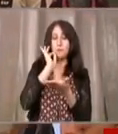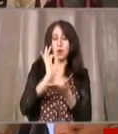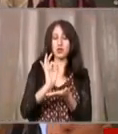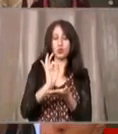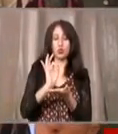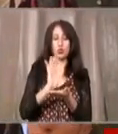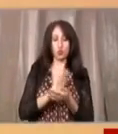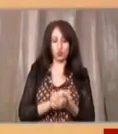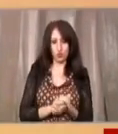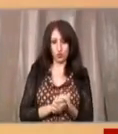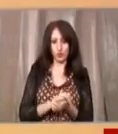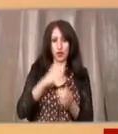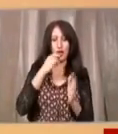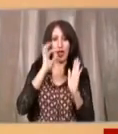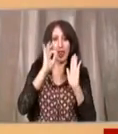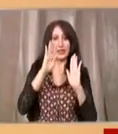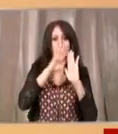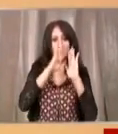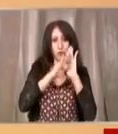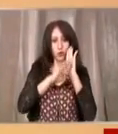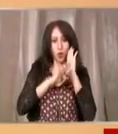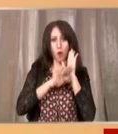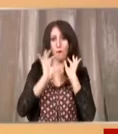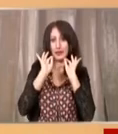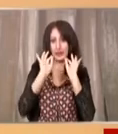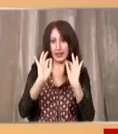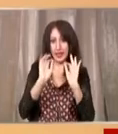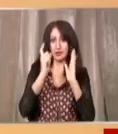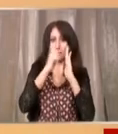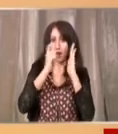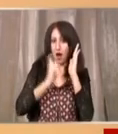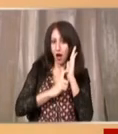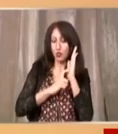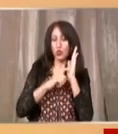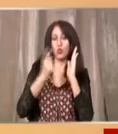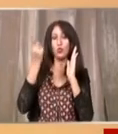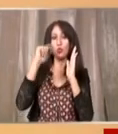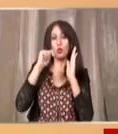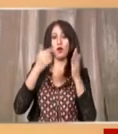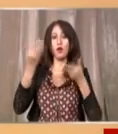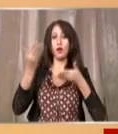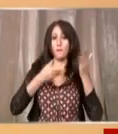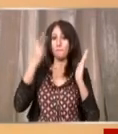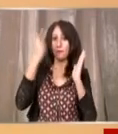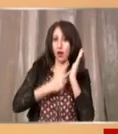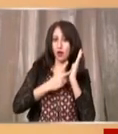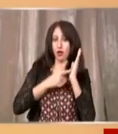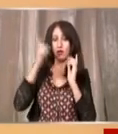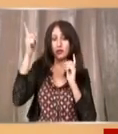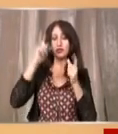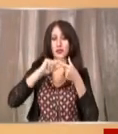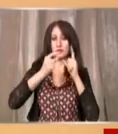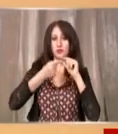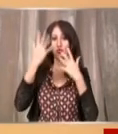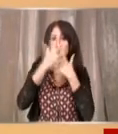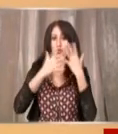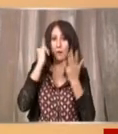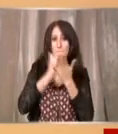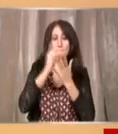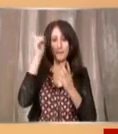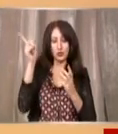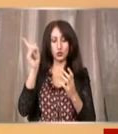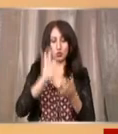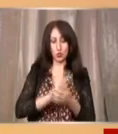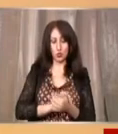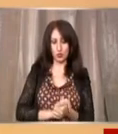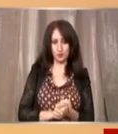صندوق يعني كل قاضي صندوق دي تؤكد شفافيه العمليه الانتخابيه كامله، ولا يوجد